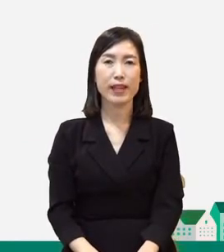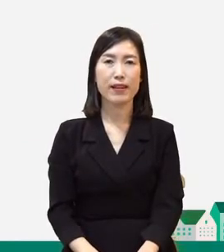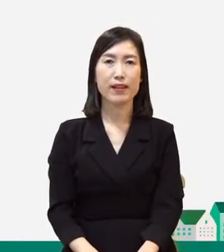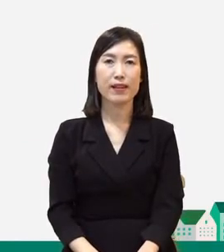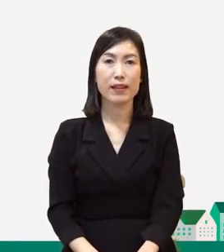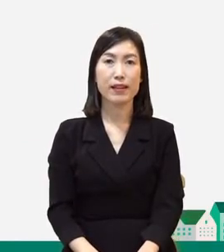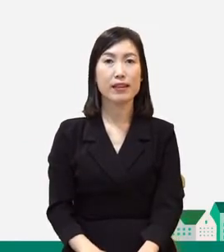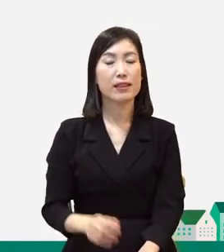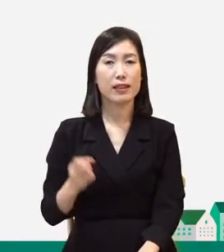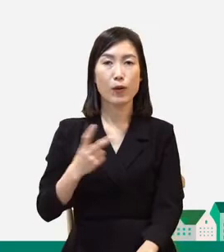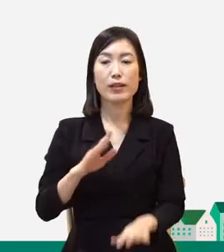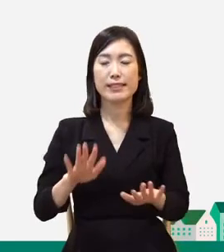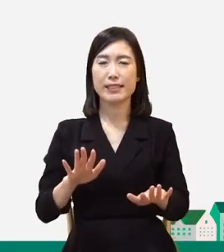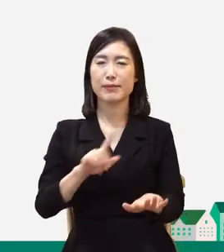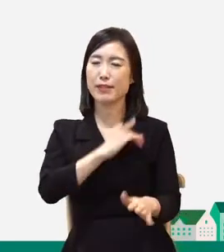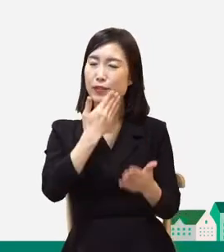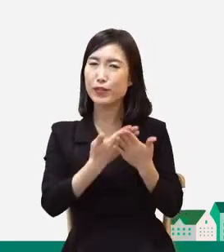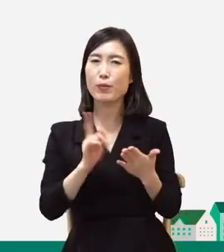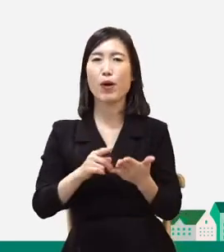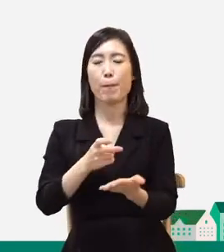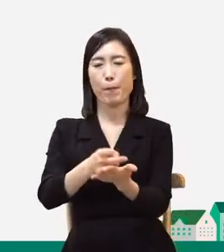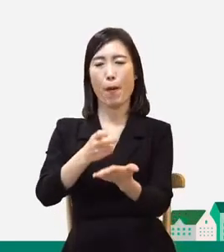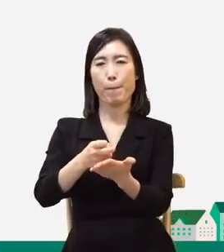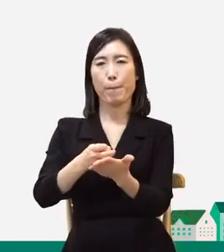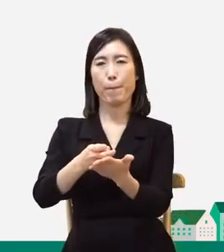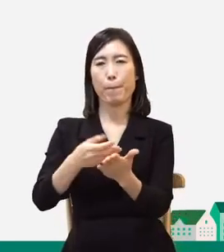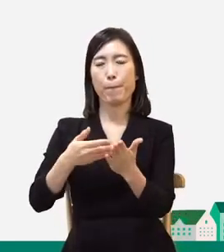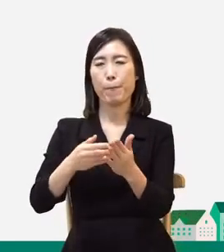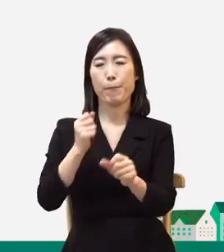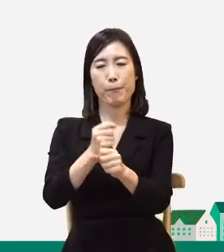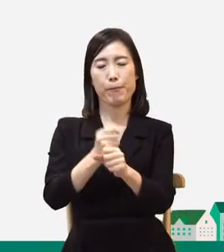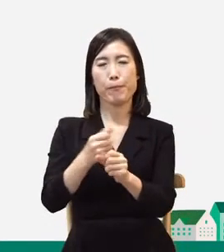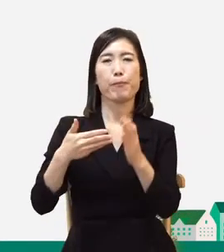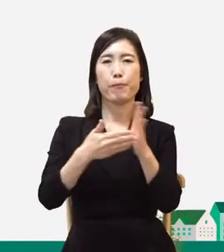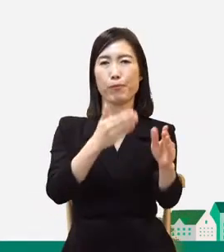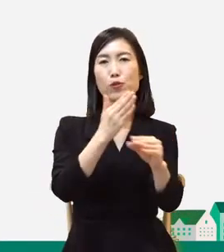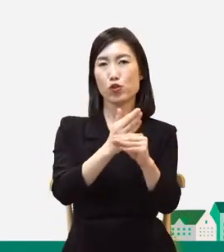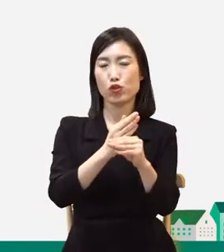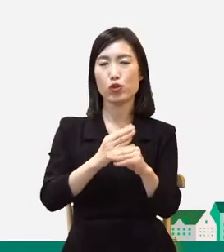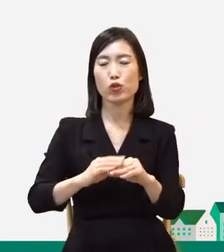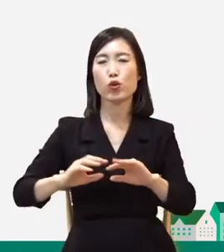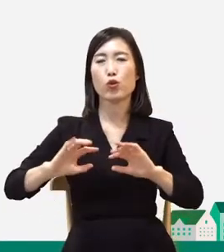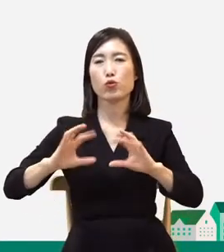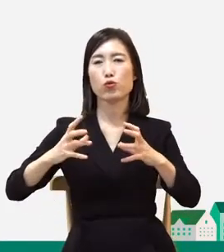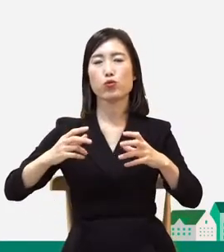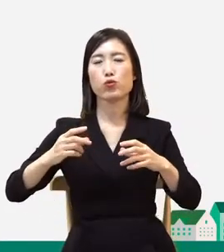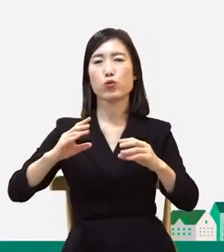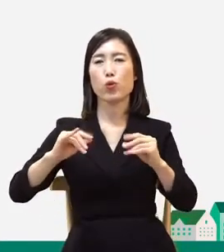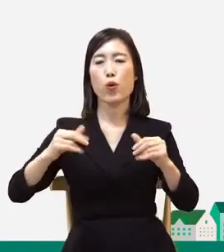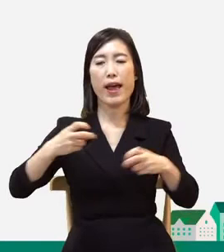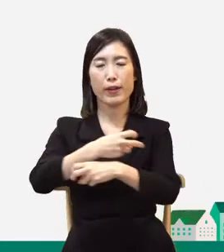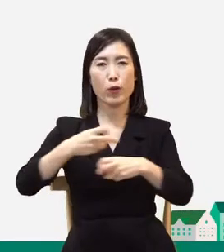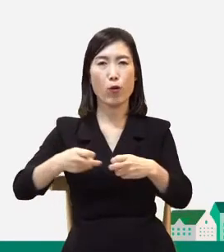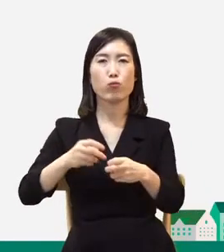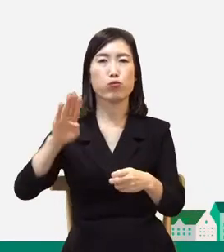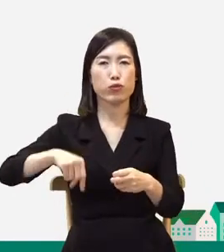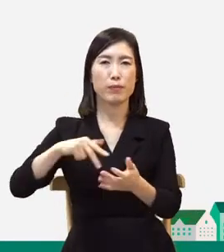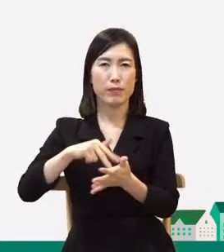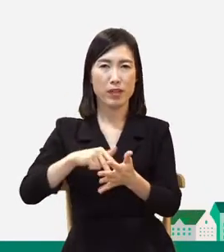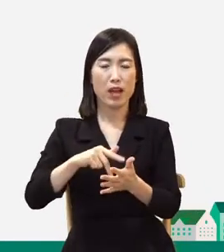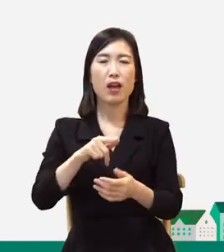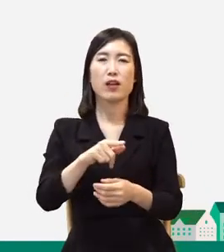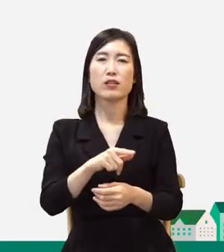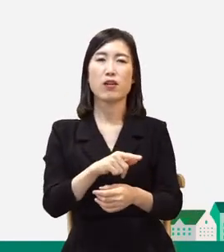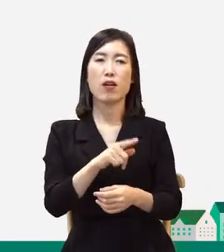지금 그 법안 발의 준비 중이잖아요. 그래서 국토부에서도 어쨌든 법안이 발의돼야 이 개념을 받아들이고